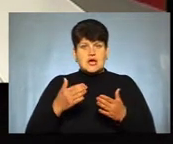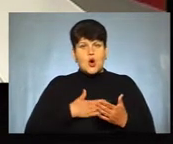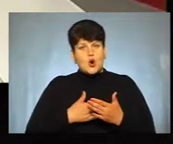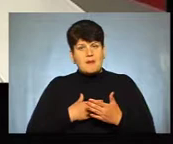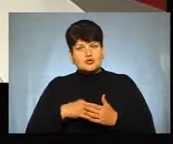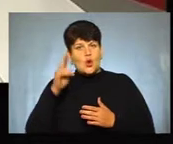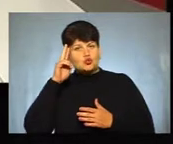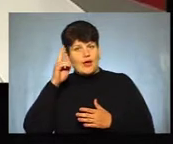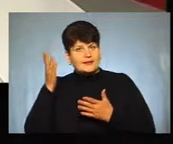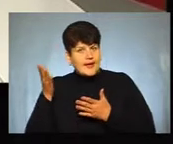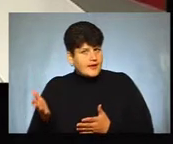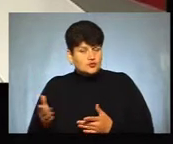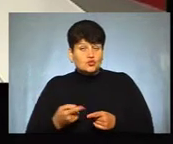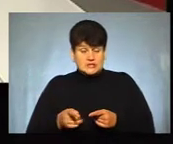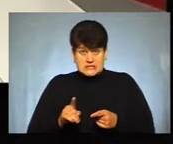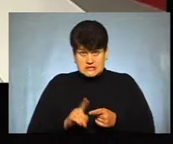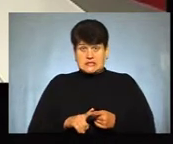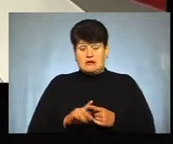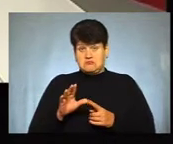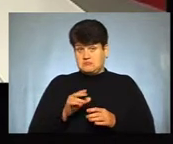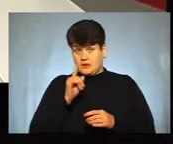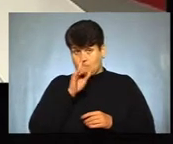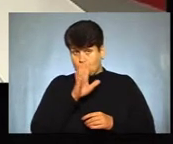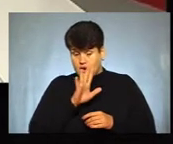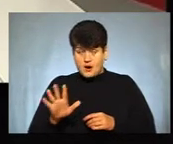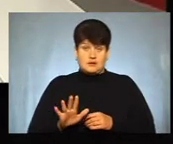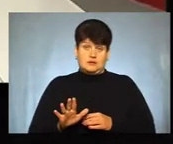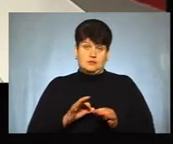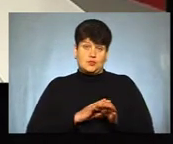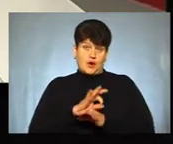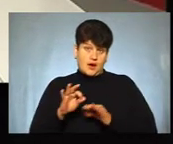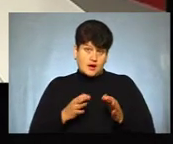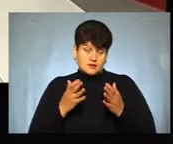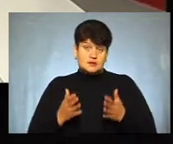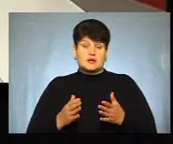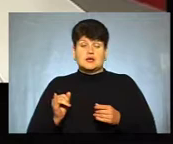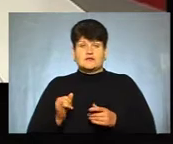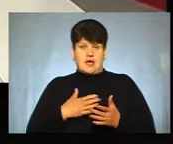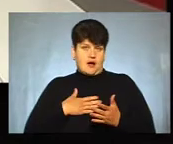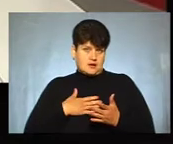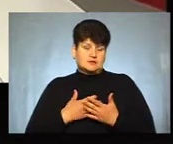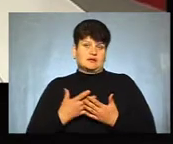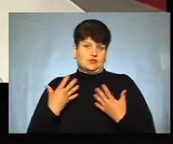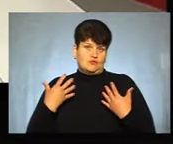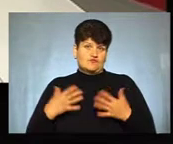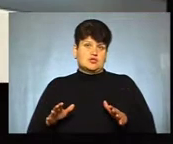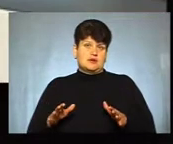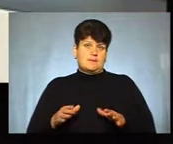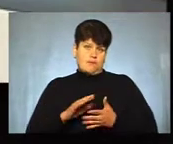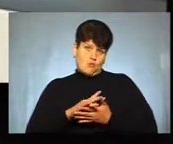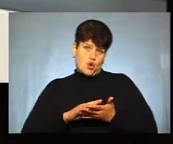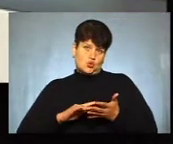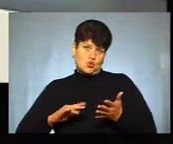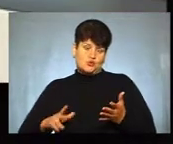всі проекти доволі хороші, вони подавалися в рамках громадського бюджету, і на даний момент вони активно вже